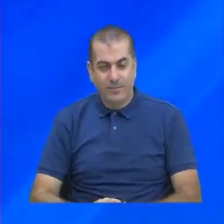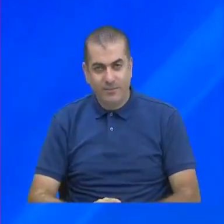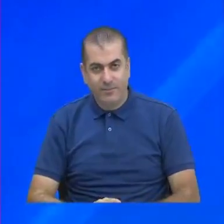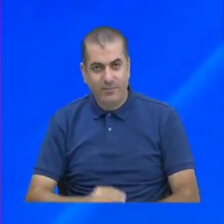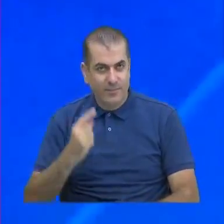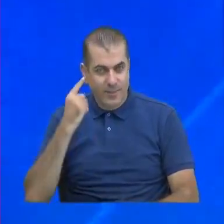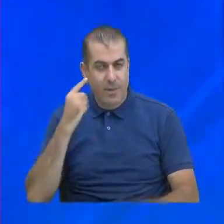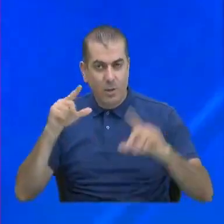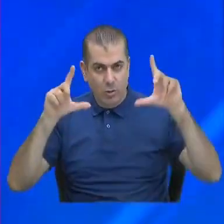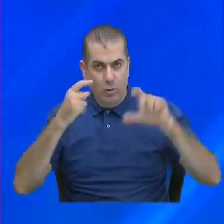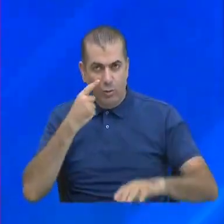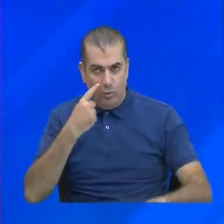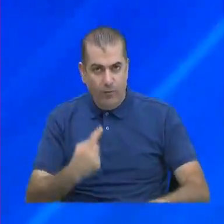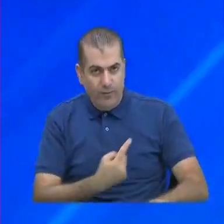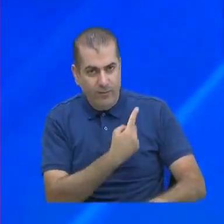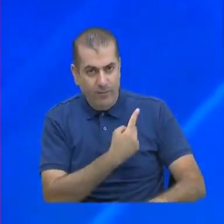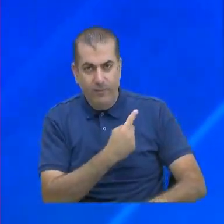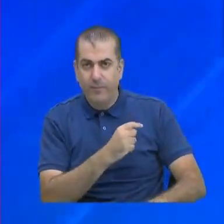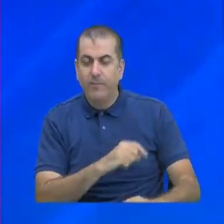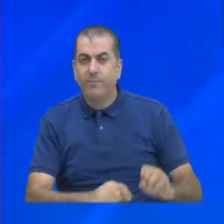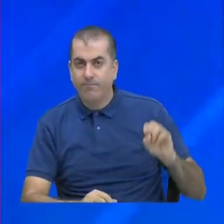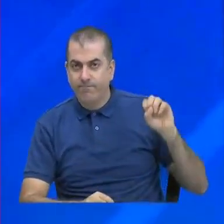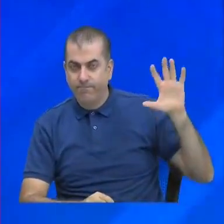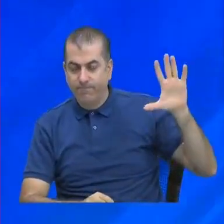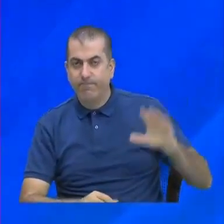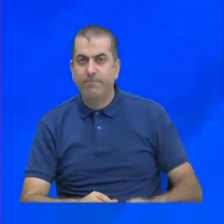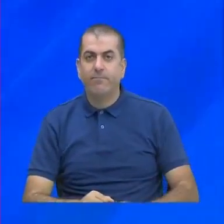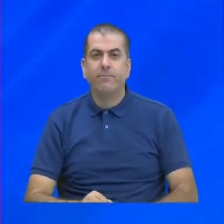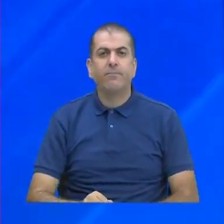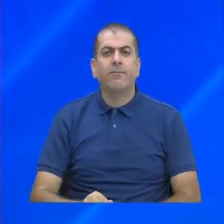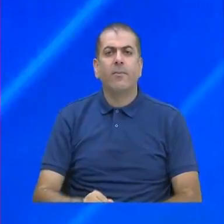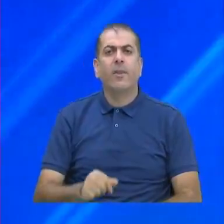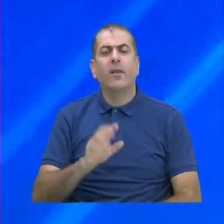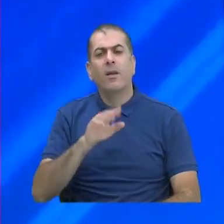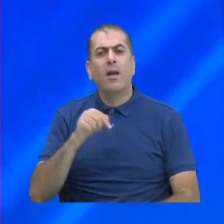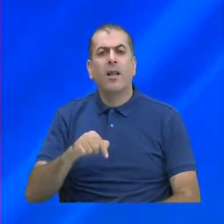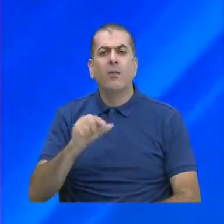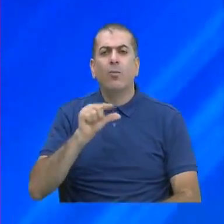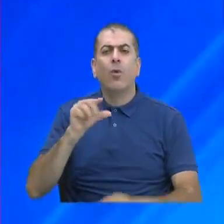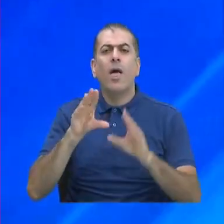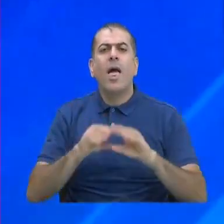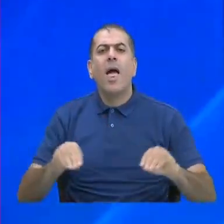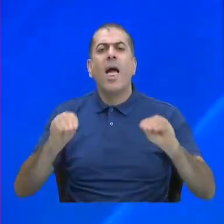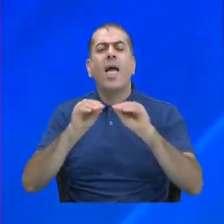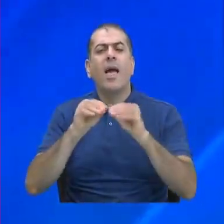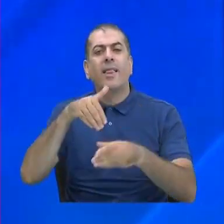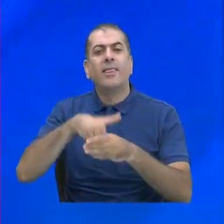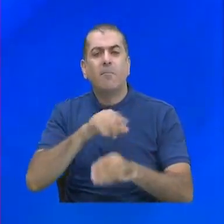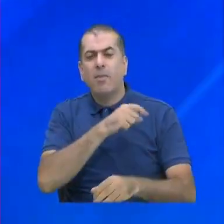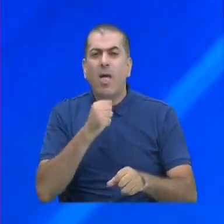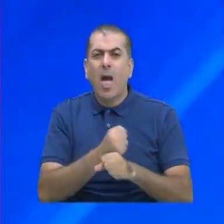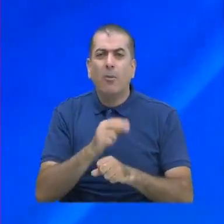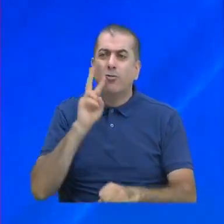أهلا ستي، مساء الخير. بداية أستاذ محمد، نتحدث عن الآلية التي يتم اتباعها في التعامل مع